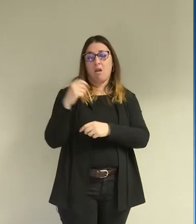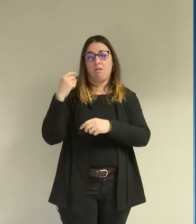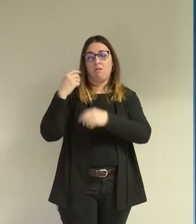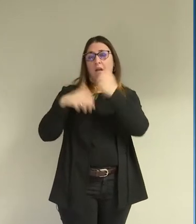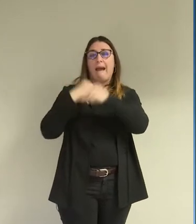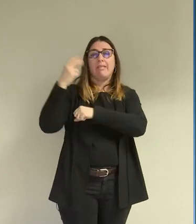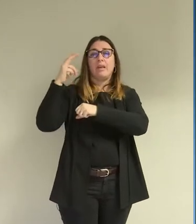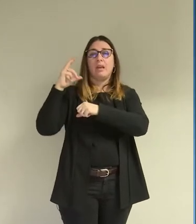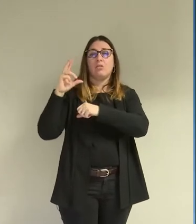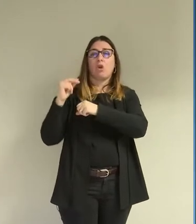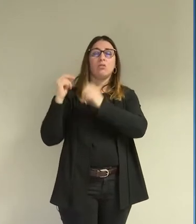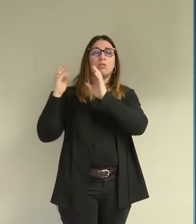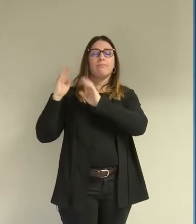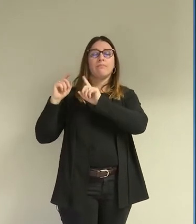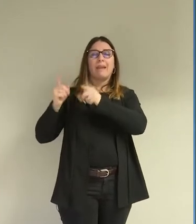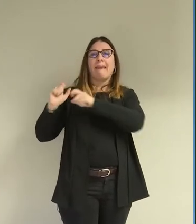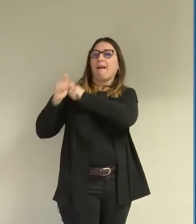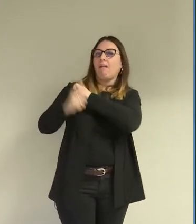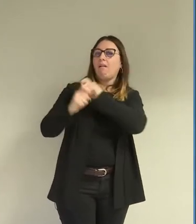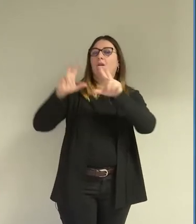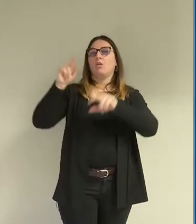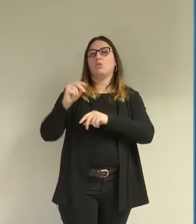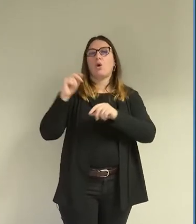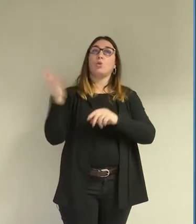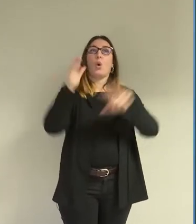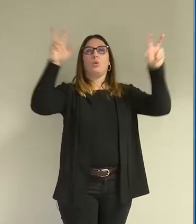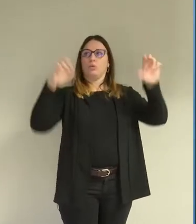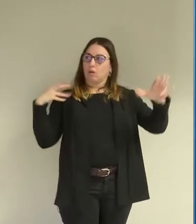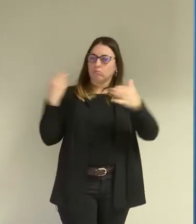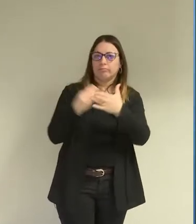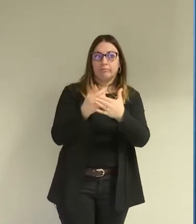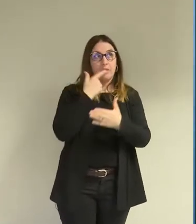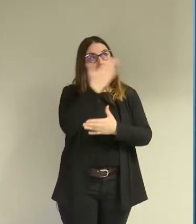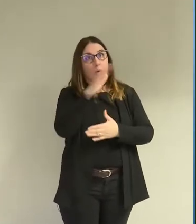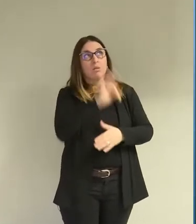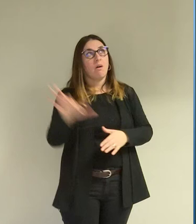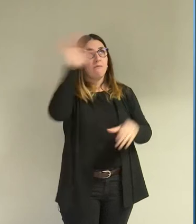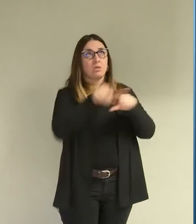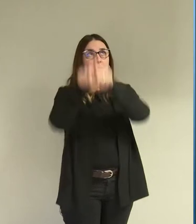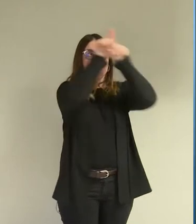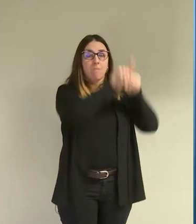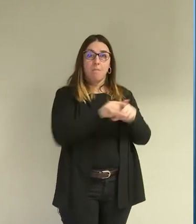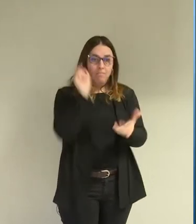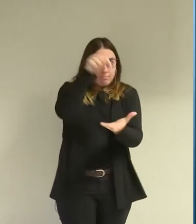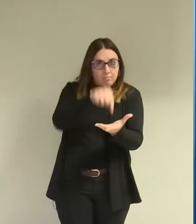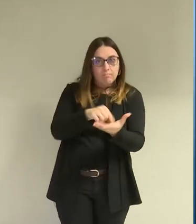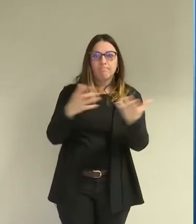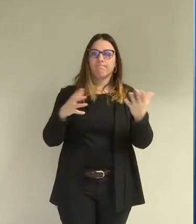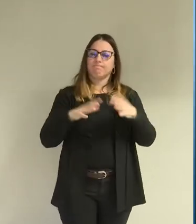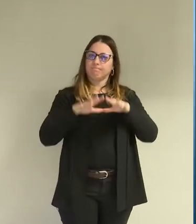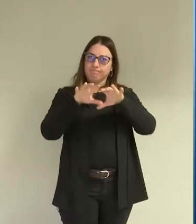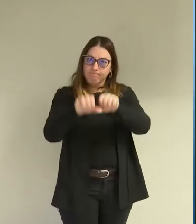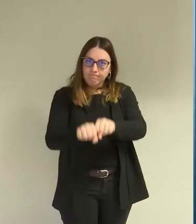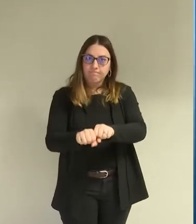pavillonnaire aussi et comme dans toutes les grandes villes en france et ailleurs on y retrouve aussi des lieux occupés par des personnes